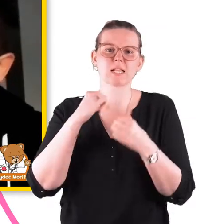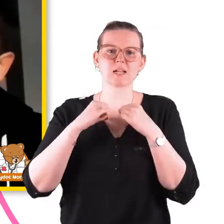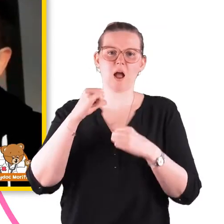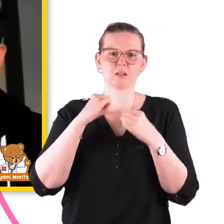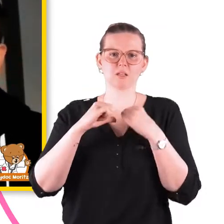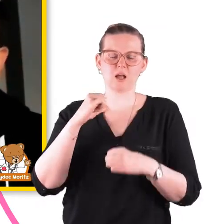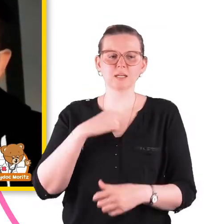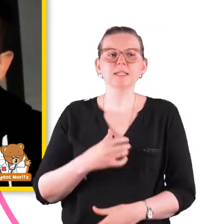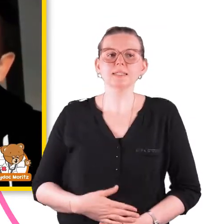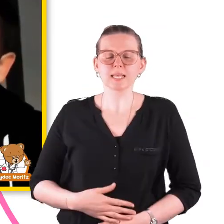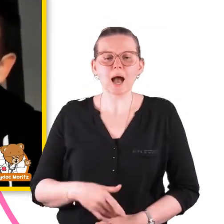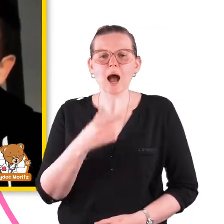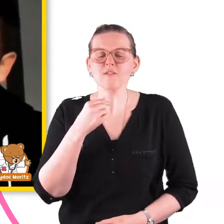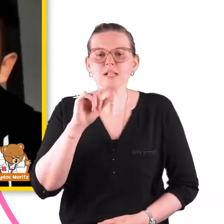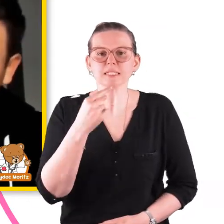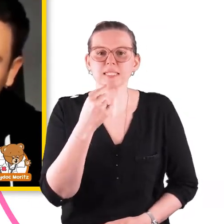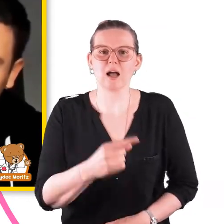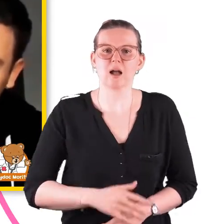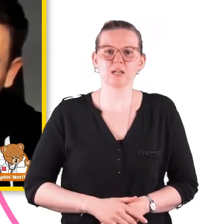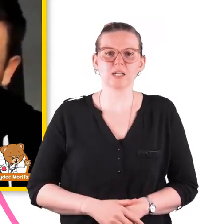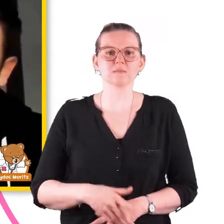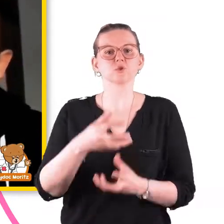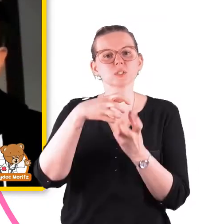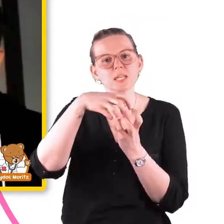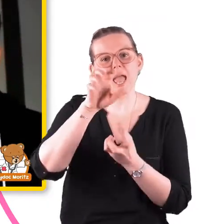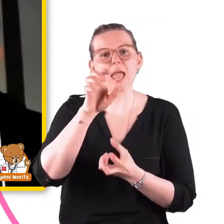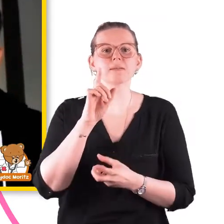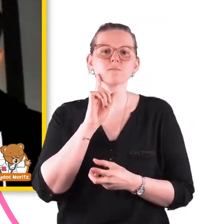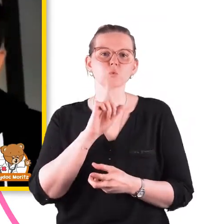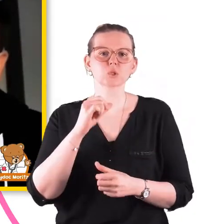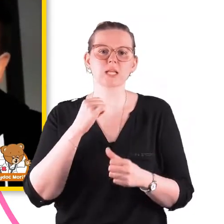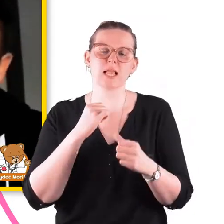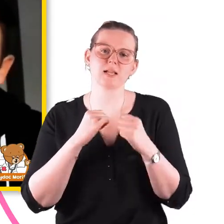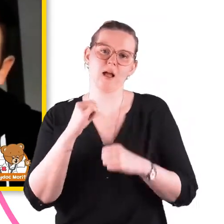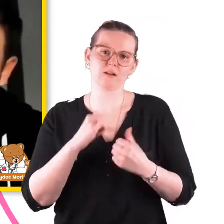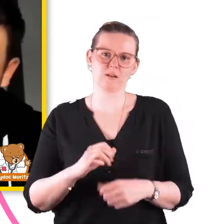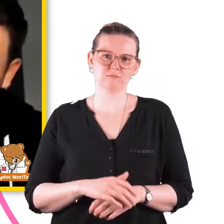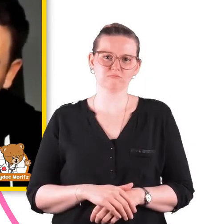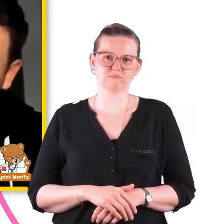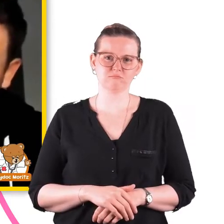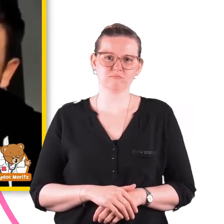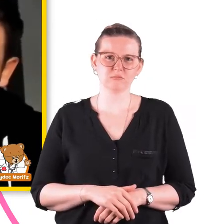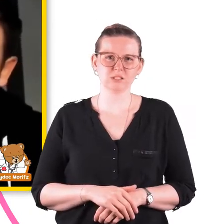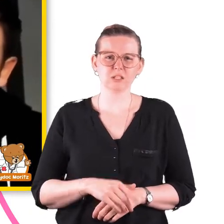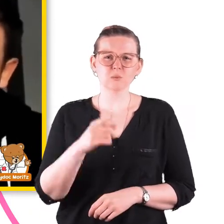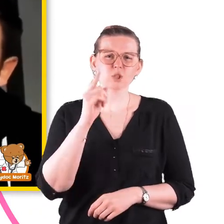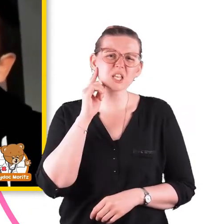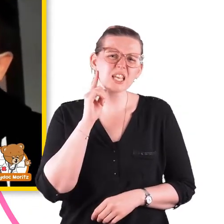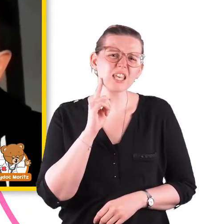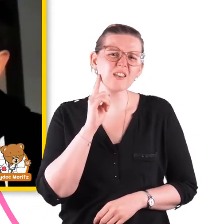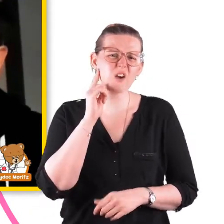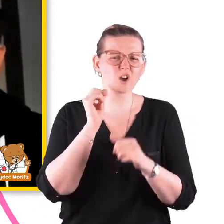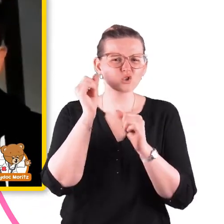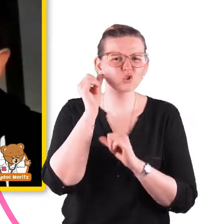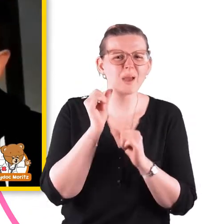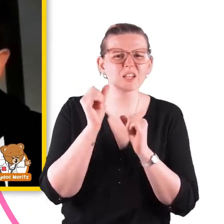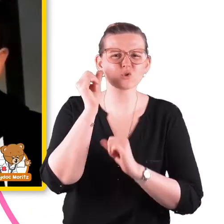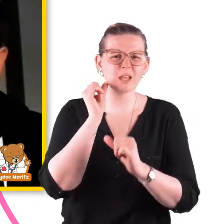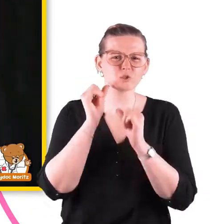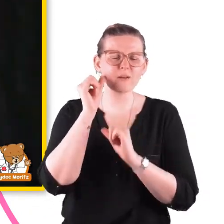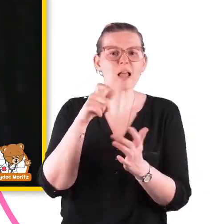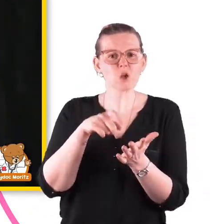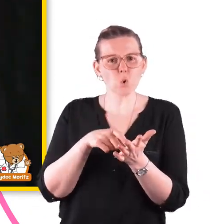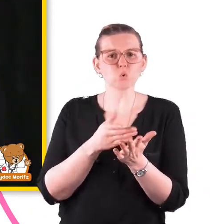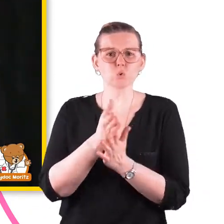das wollte ich doch noch sagen. Also sie hat einen Gähnmuskelkater. Ihr Kiefer muss den schmerzen, weil sie ständig so müde